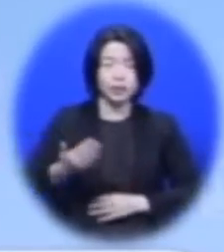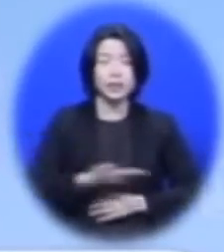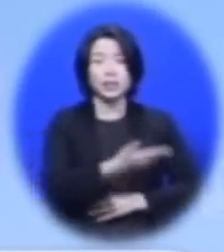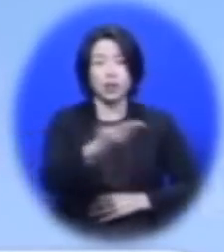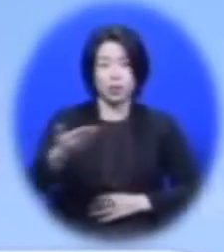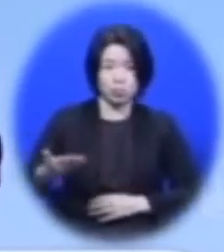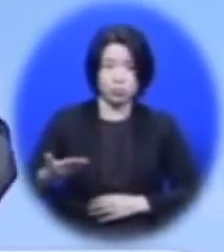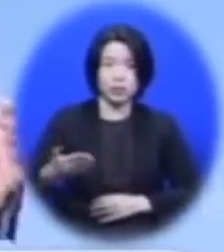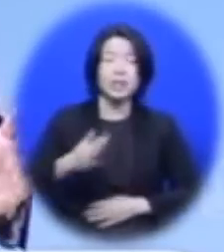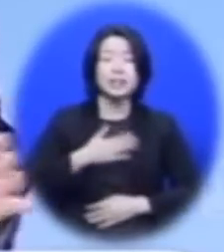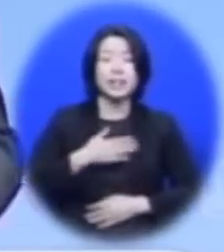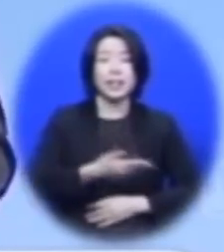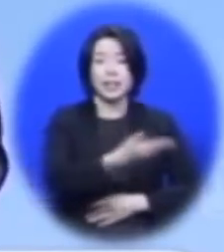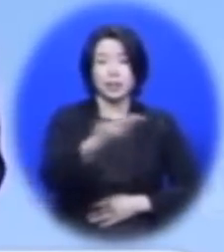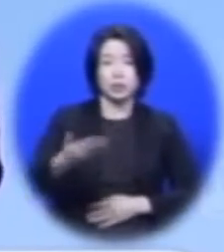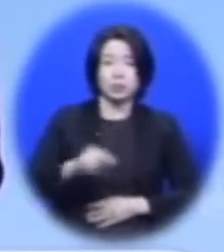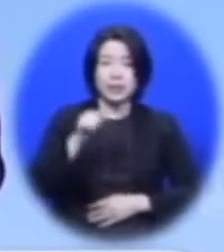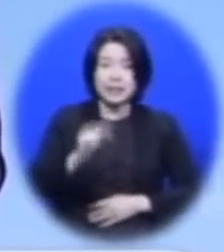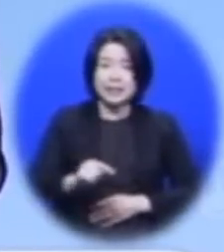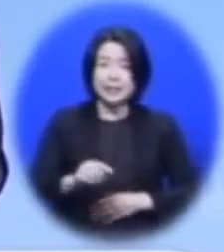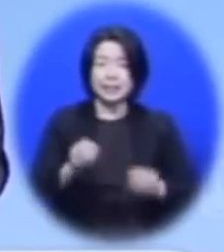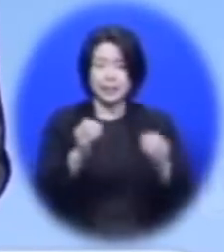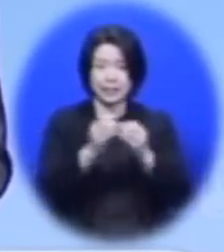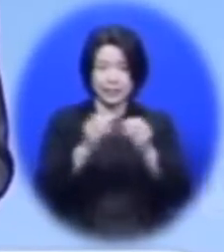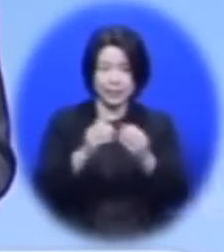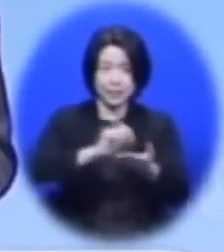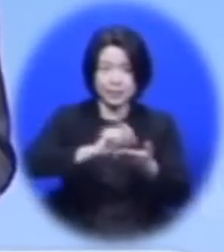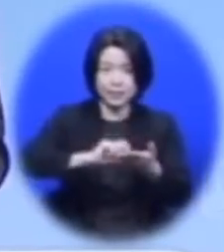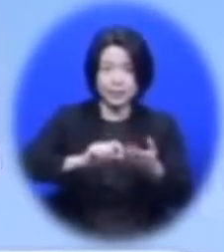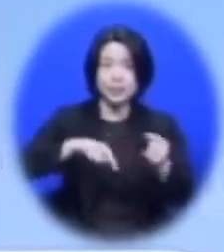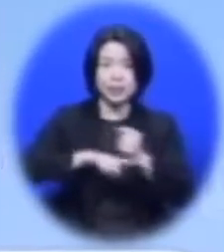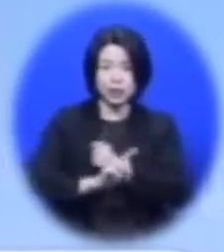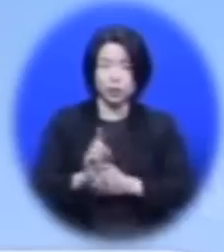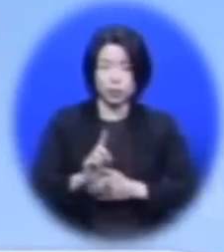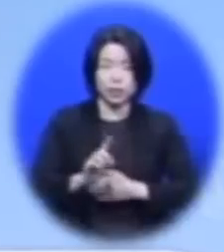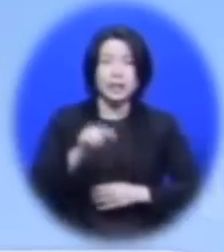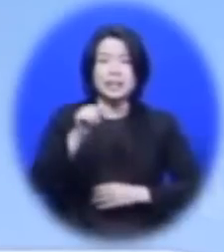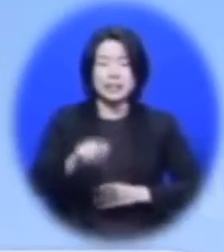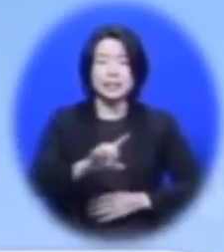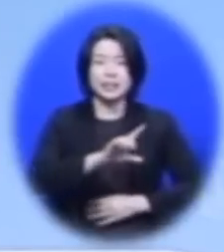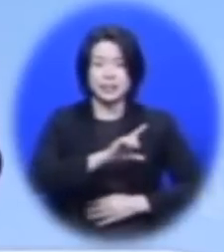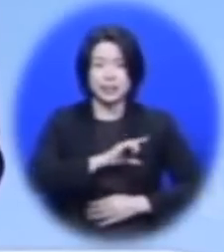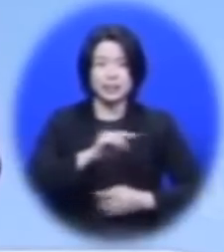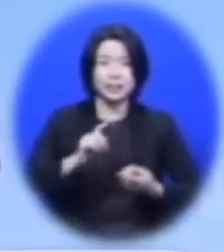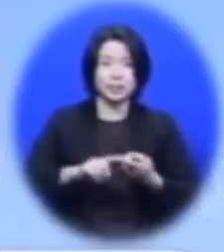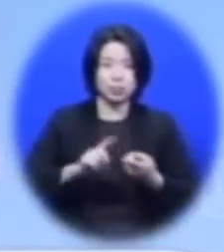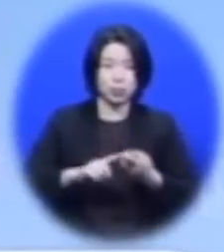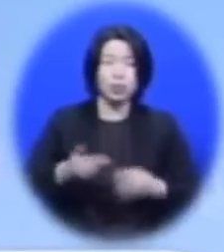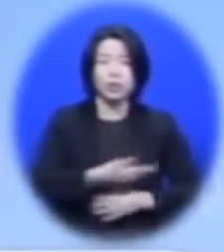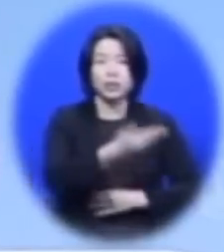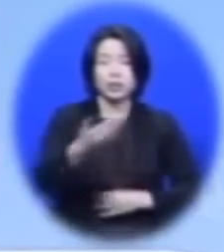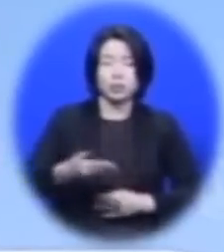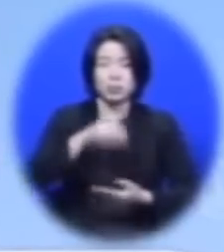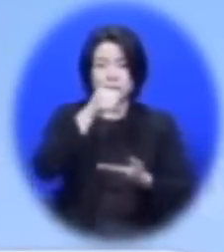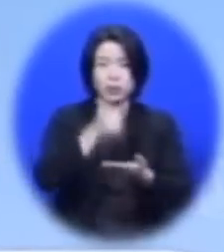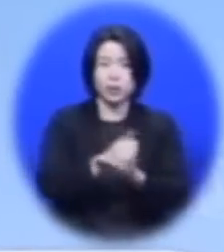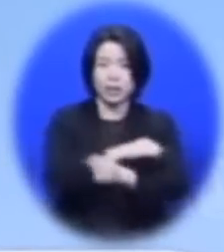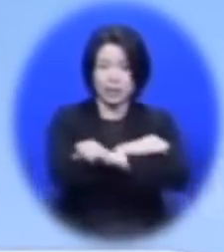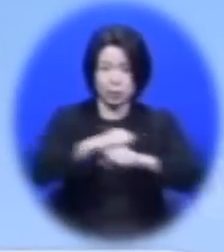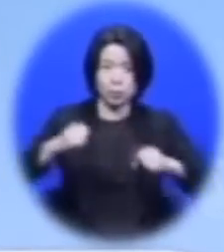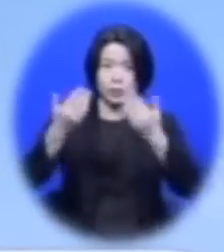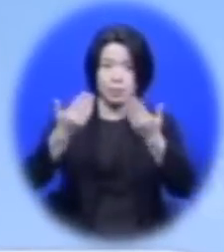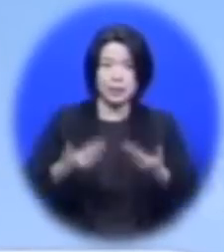여러분, 내가 여러분에게 이 글을 쓰는 까닭은 그의 이름으로 여러분의 죄가 용서함을